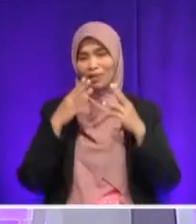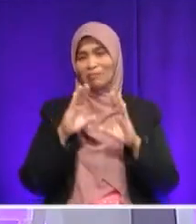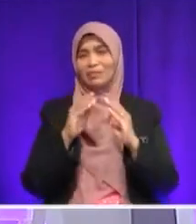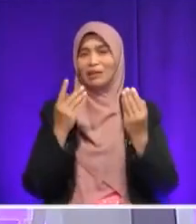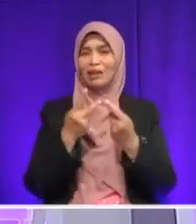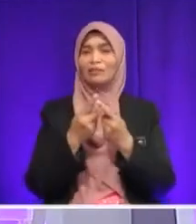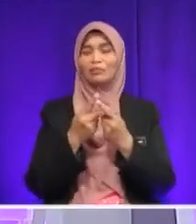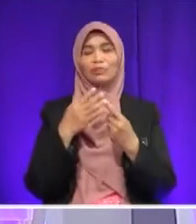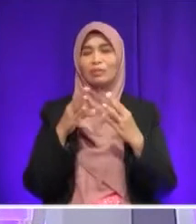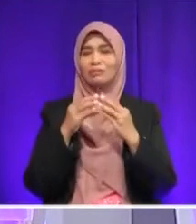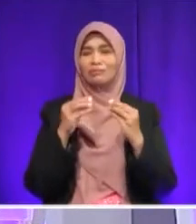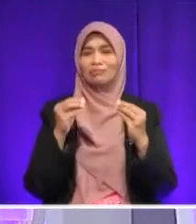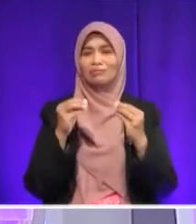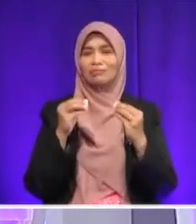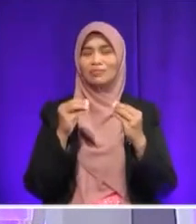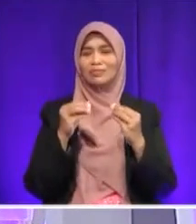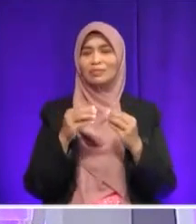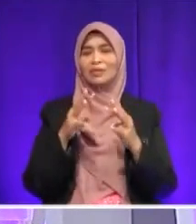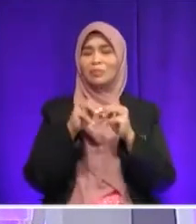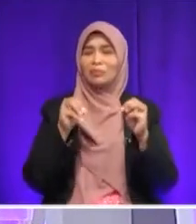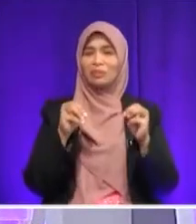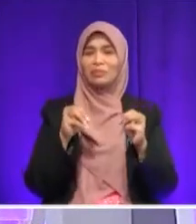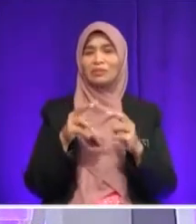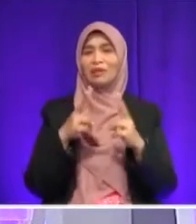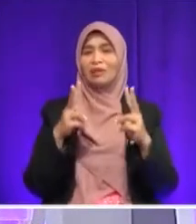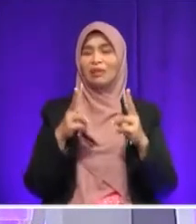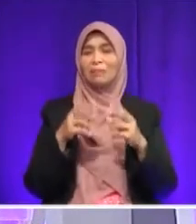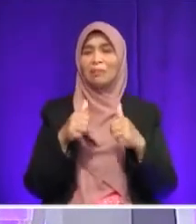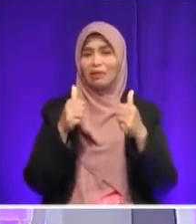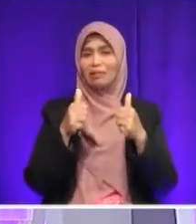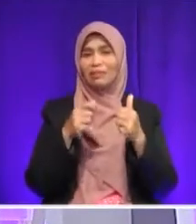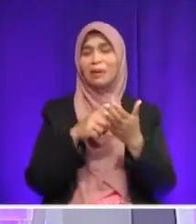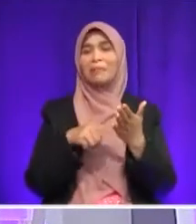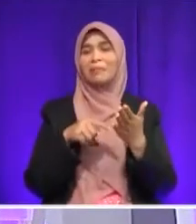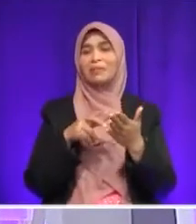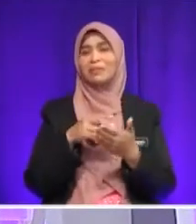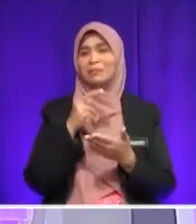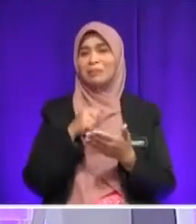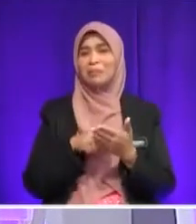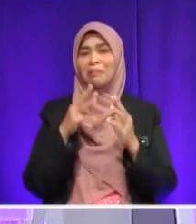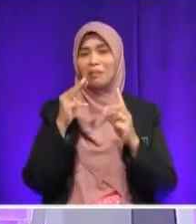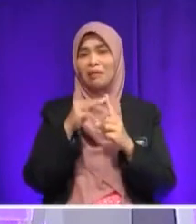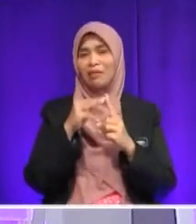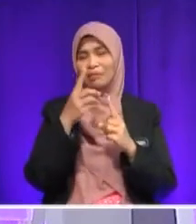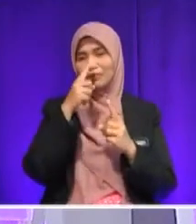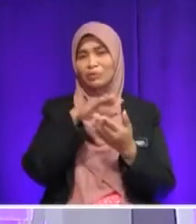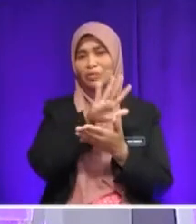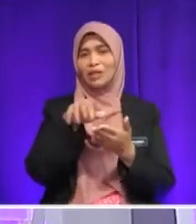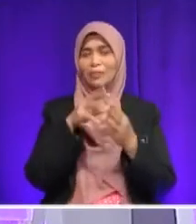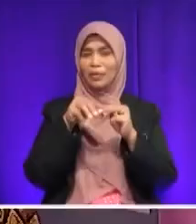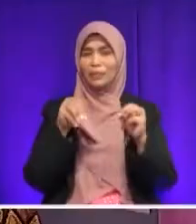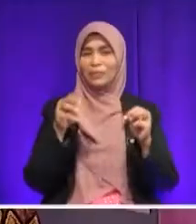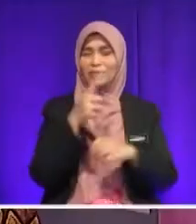tengok murid-murid kita sangat-sangat hebat pada hari ini saja penilaian untuk mereka pada hari ini salah oke daripada